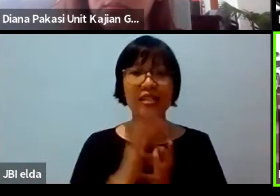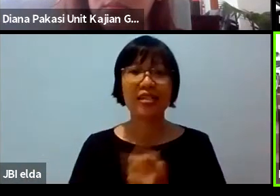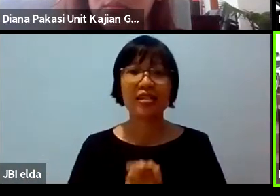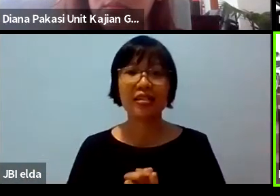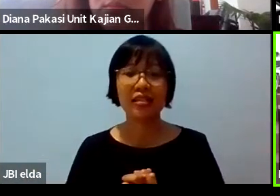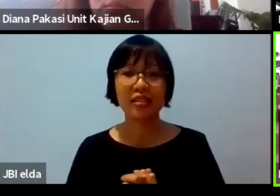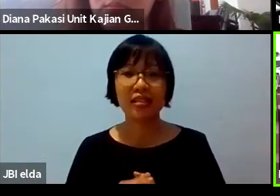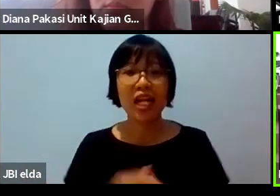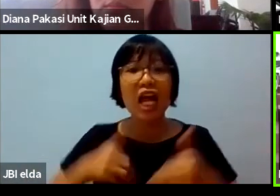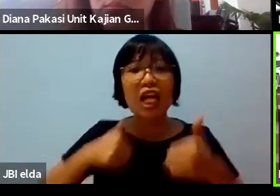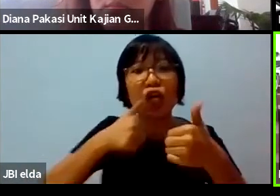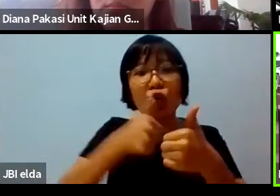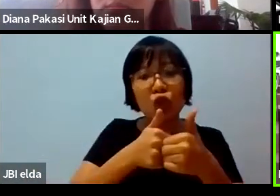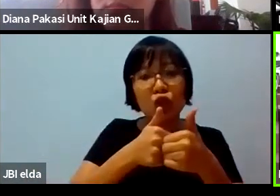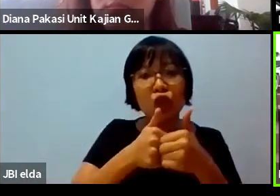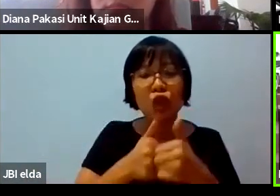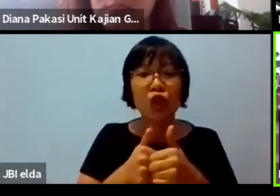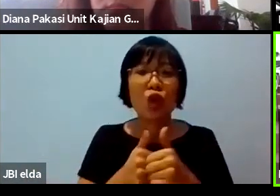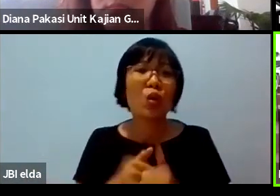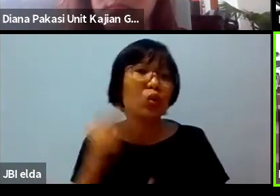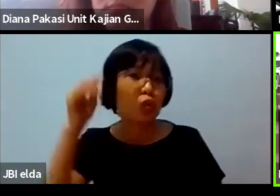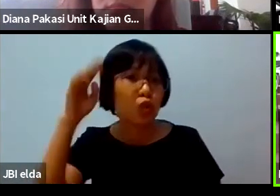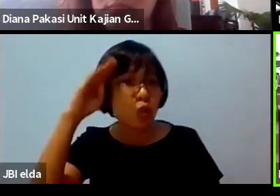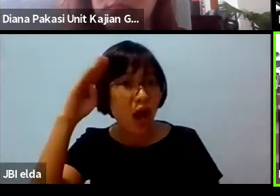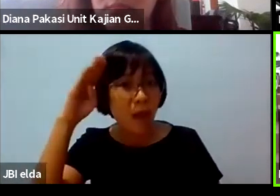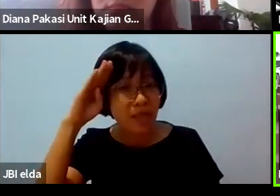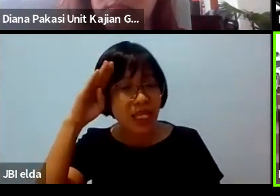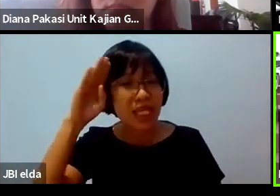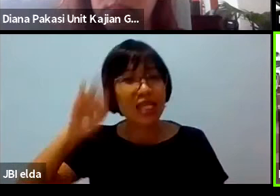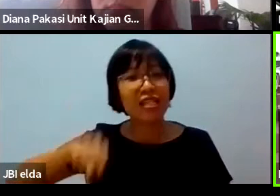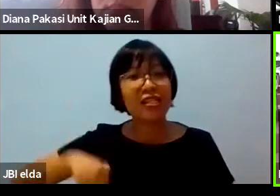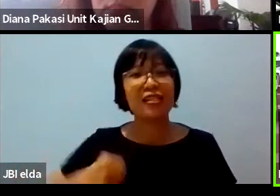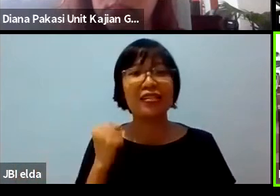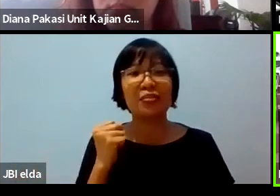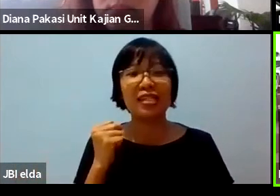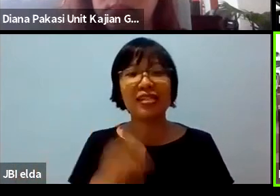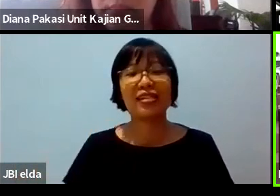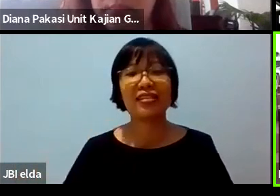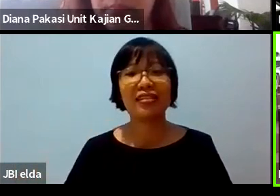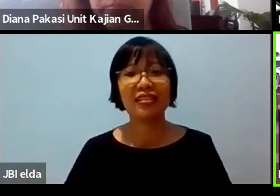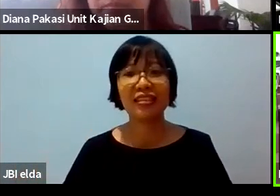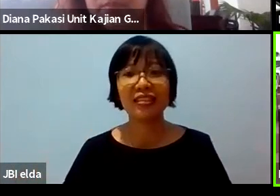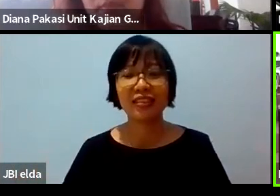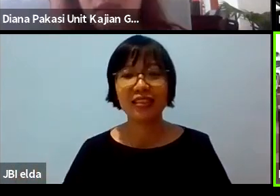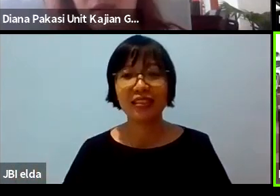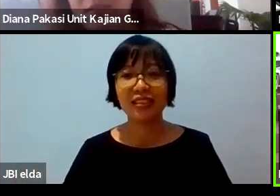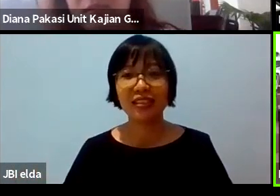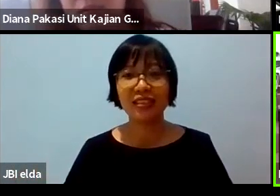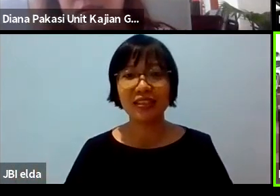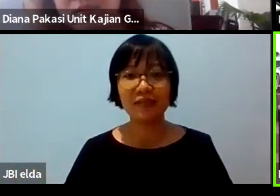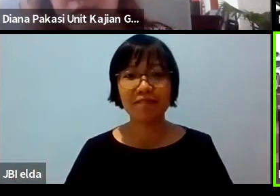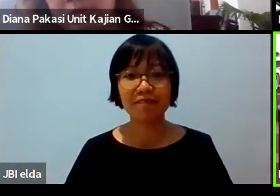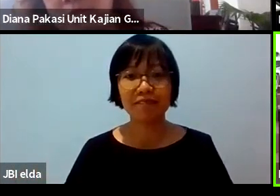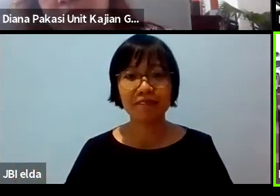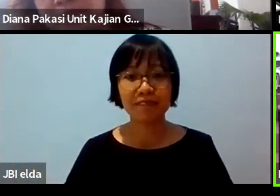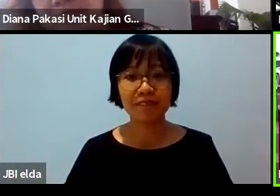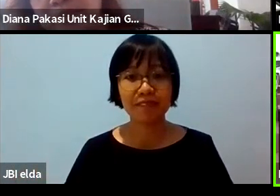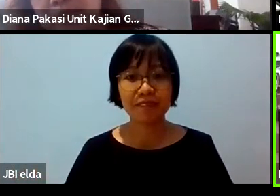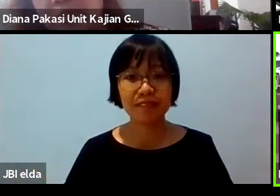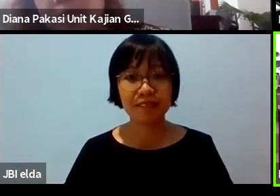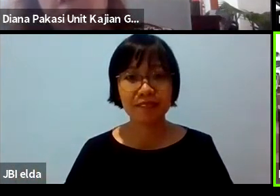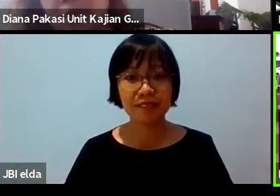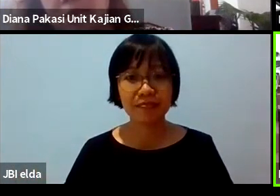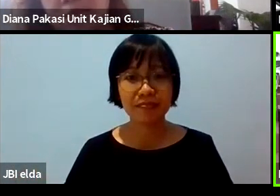ya. Mengikuti rekam jejak suami, kemudian ya, suami yang baik itu harus sharing juga